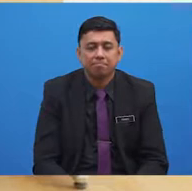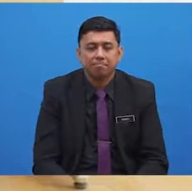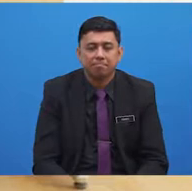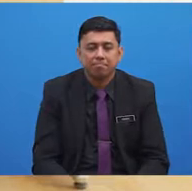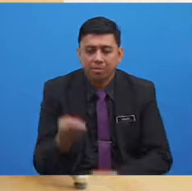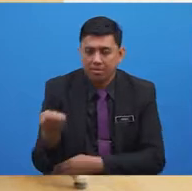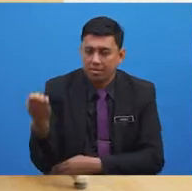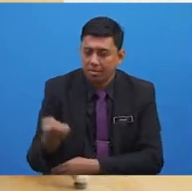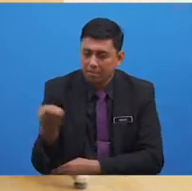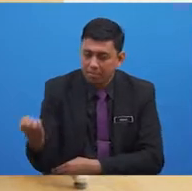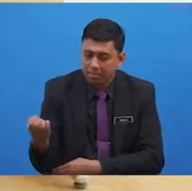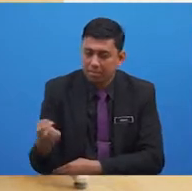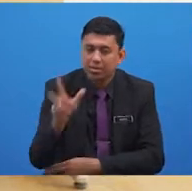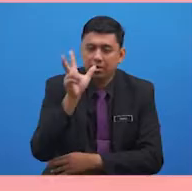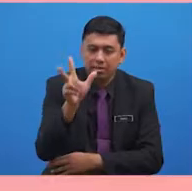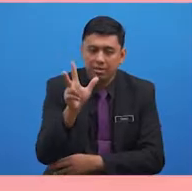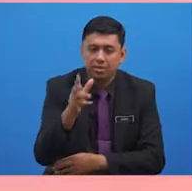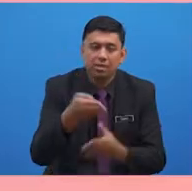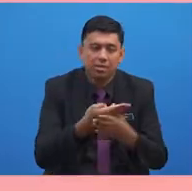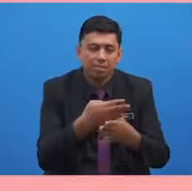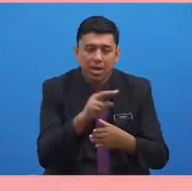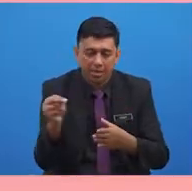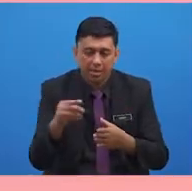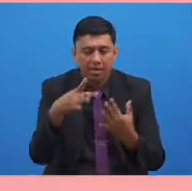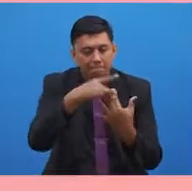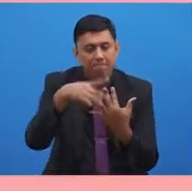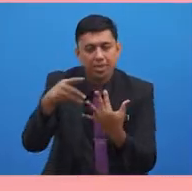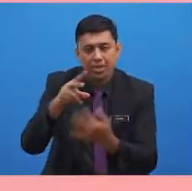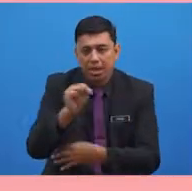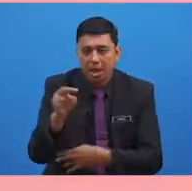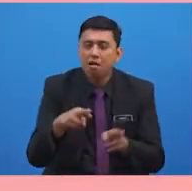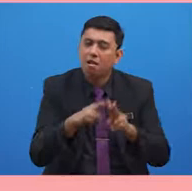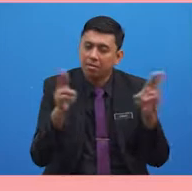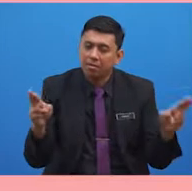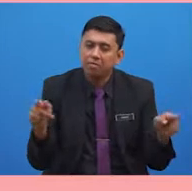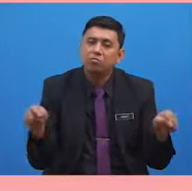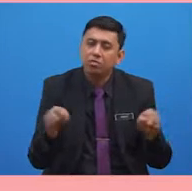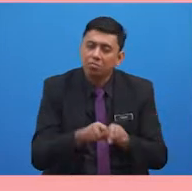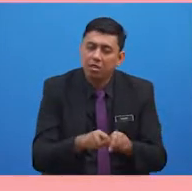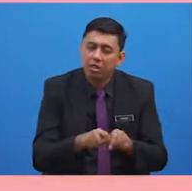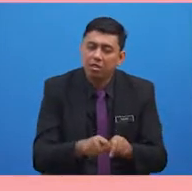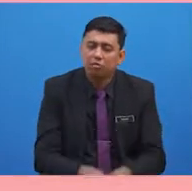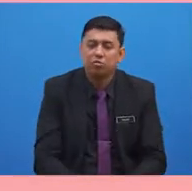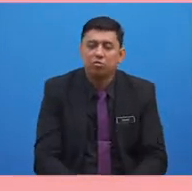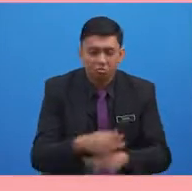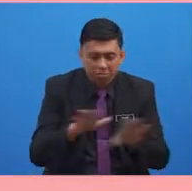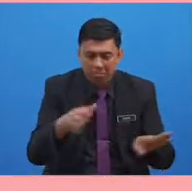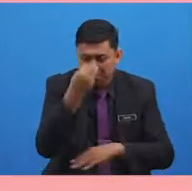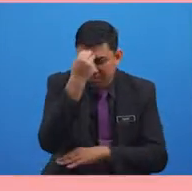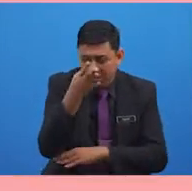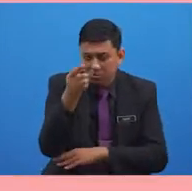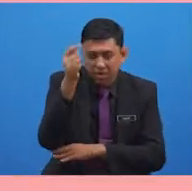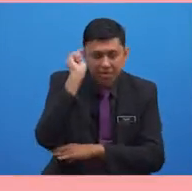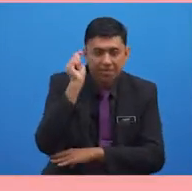kepada elemen ketiga iaitu bahagian pilihan raya. Seperti yang cikgu telah terangkan